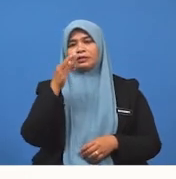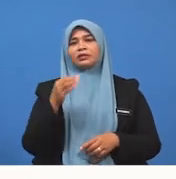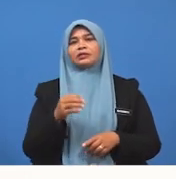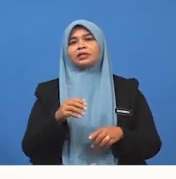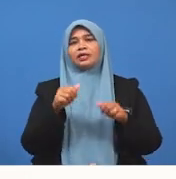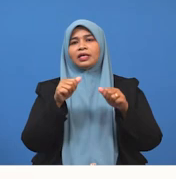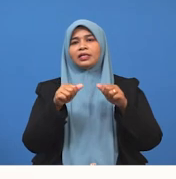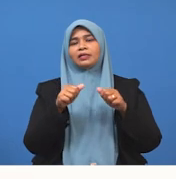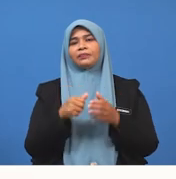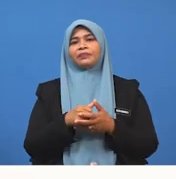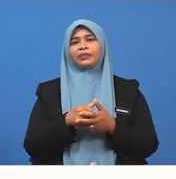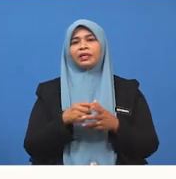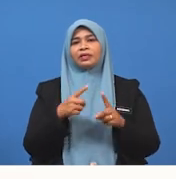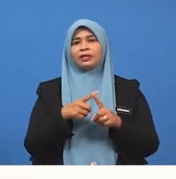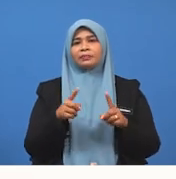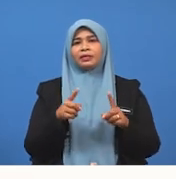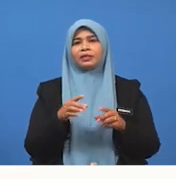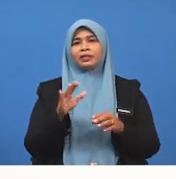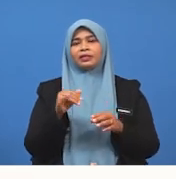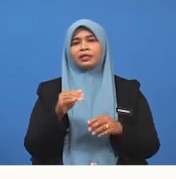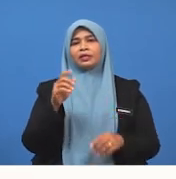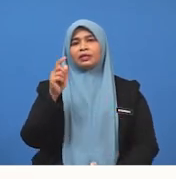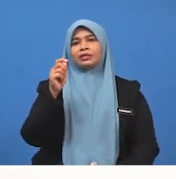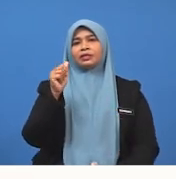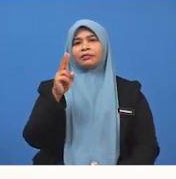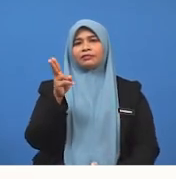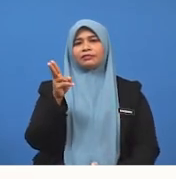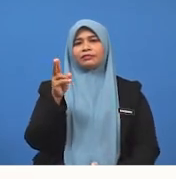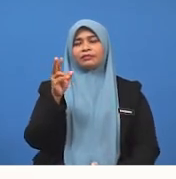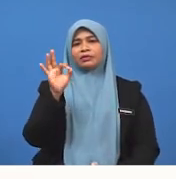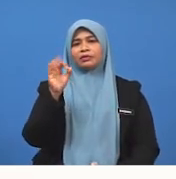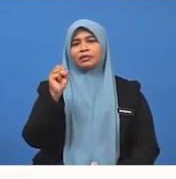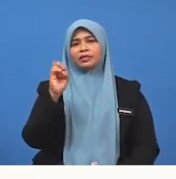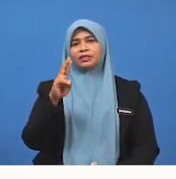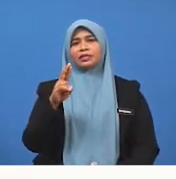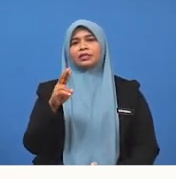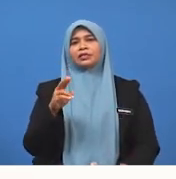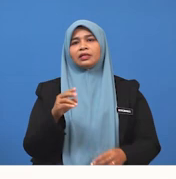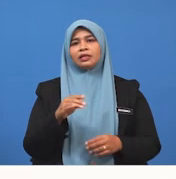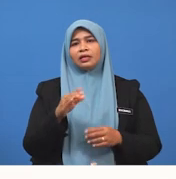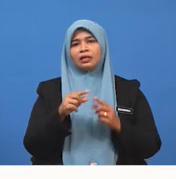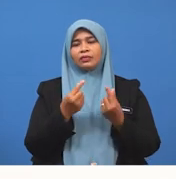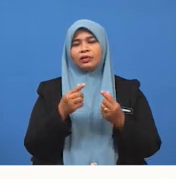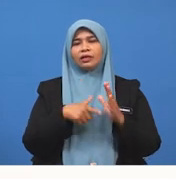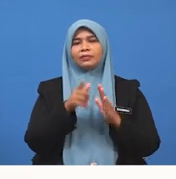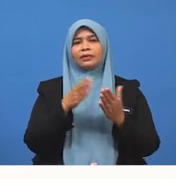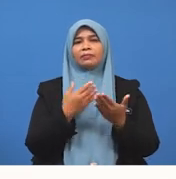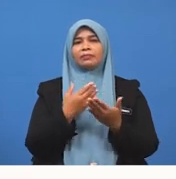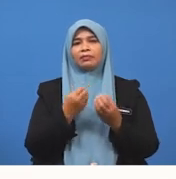itu leilah Khalid tafsir saksikan Alquran lebih banyak berdasarkan